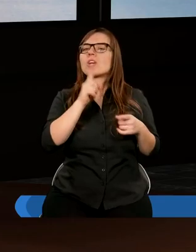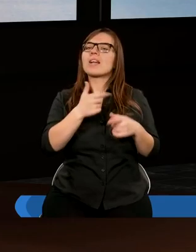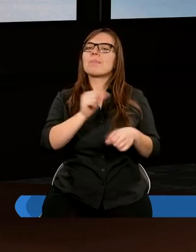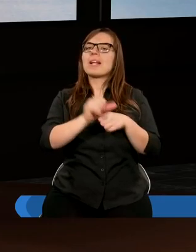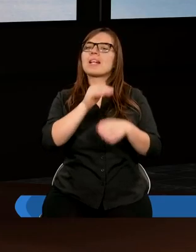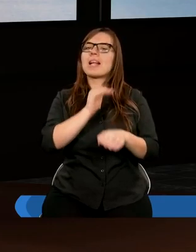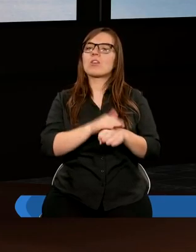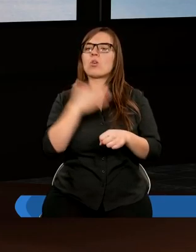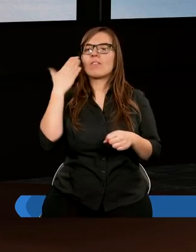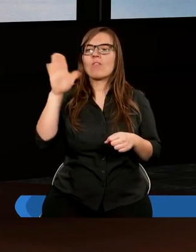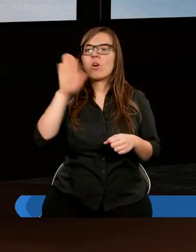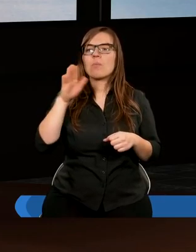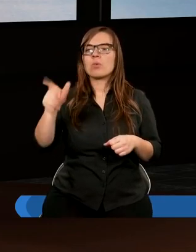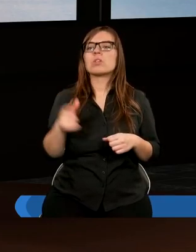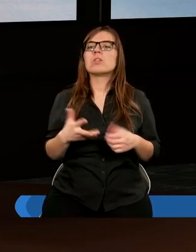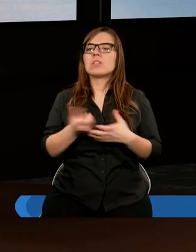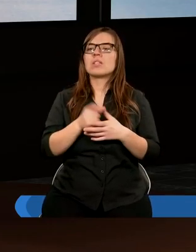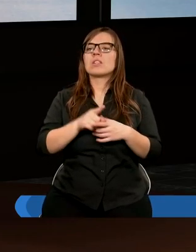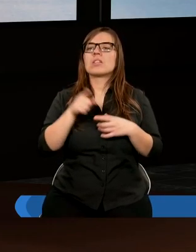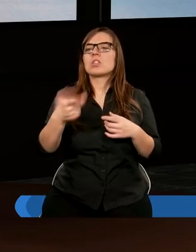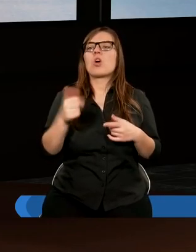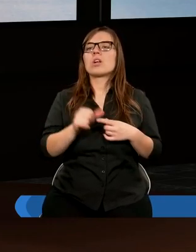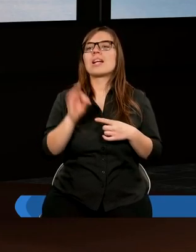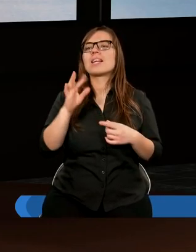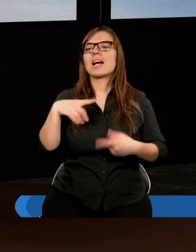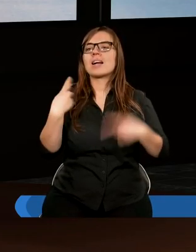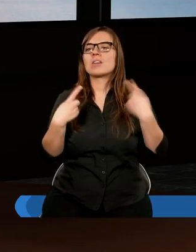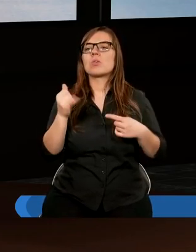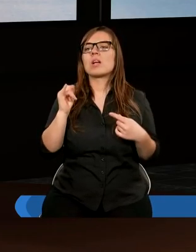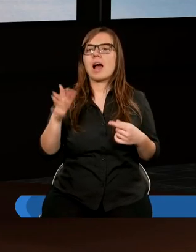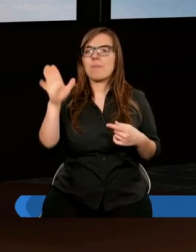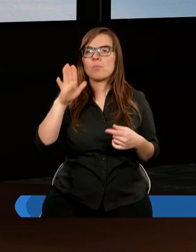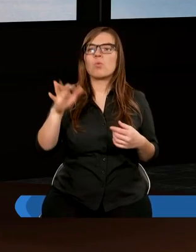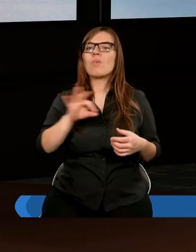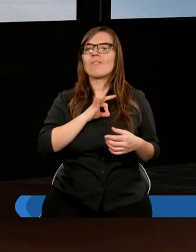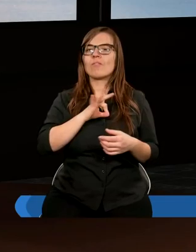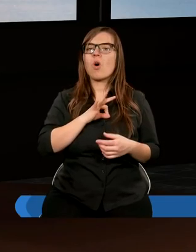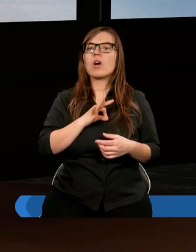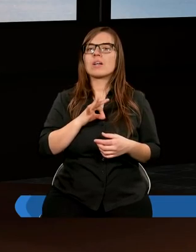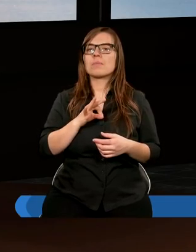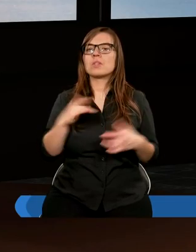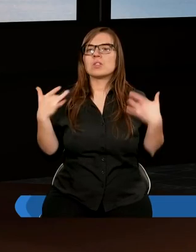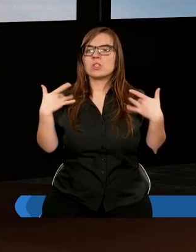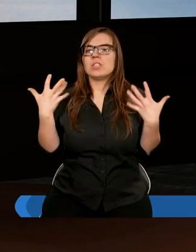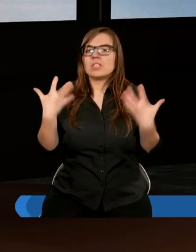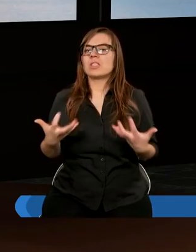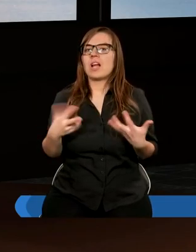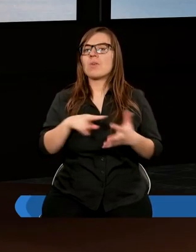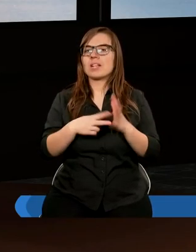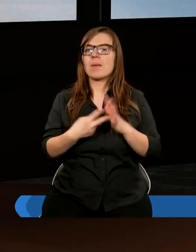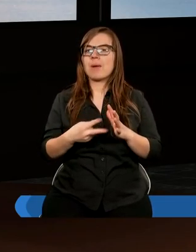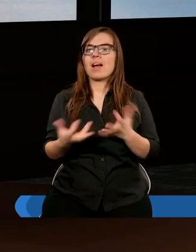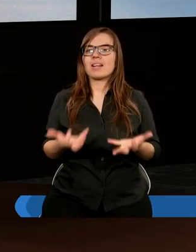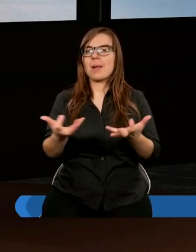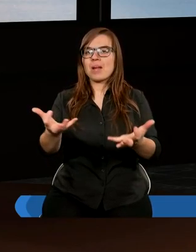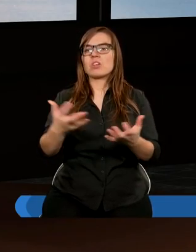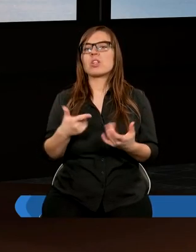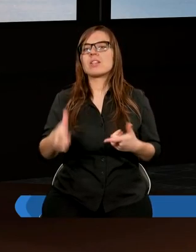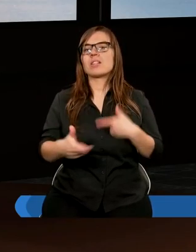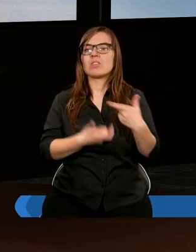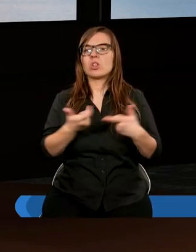Boga, tak jak dalej czytaliśmy. To nie jest taka sytuacja, jaką Pan Bóg swoim dzieciom zamierza